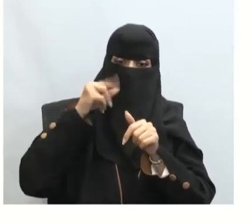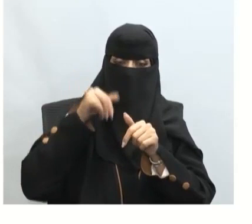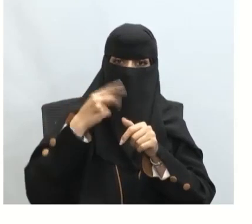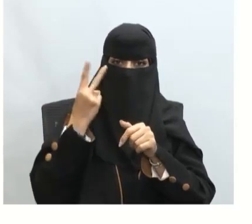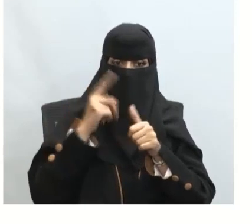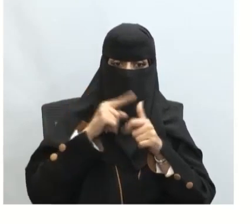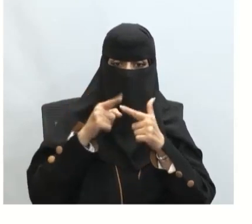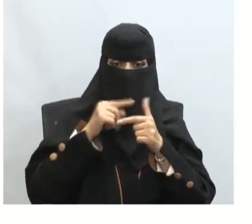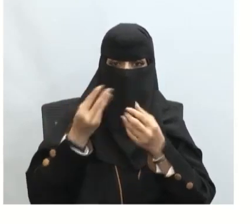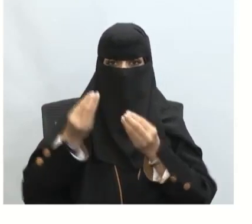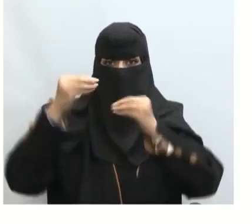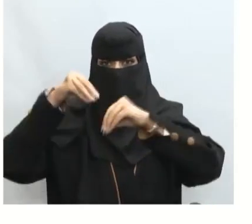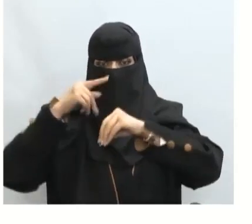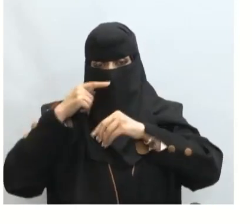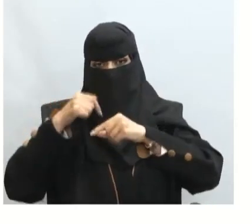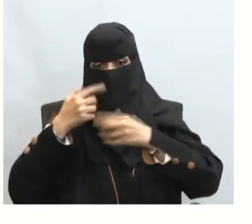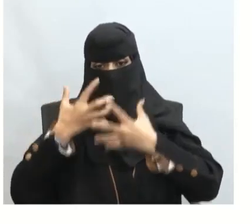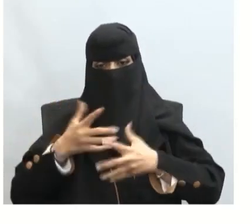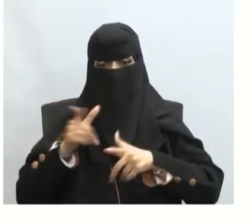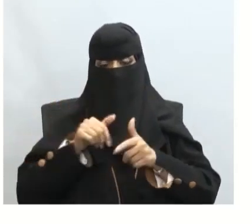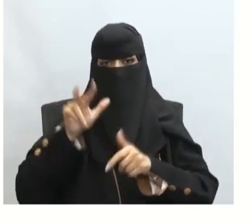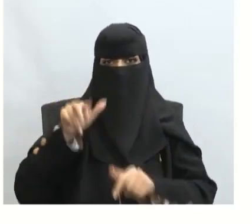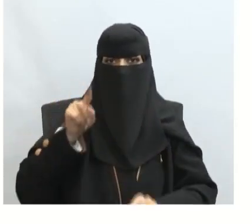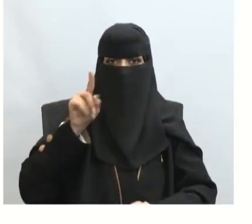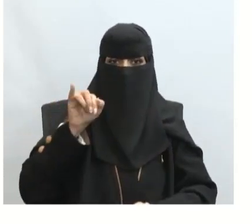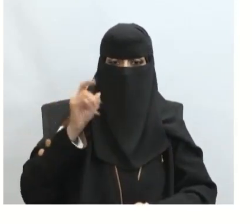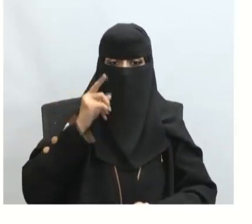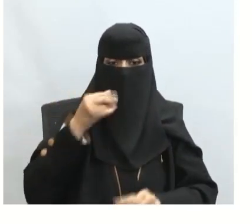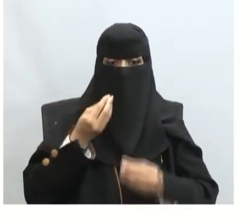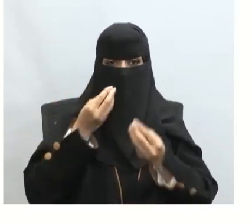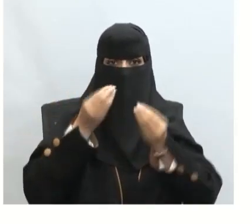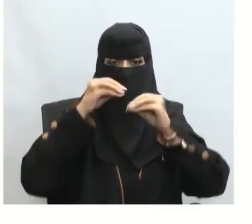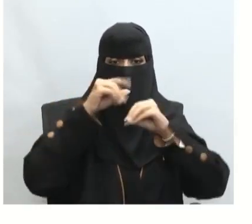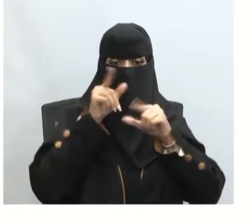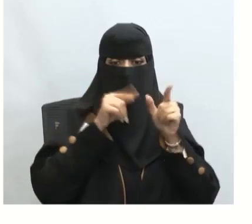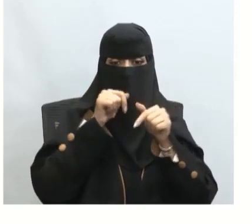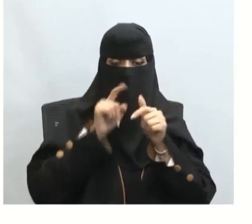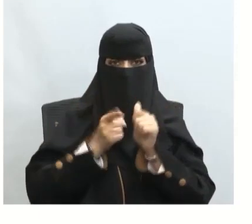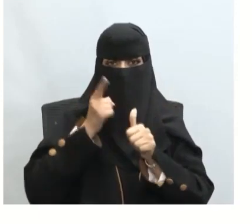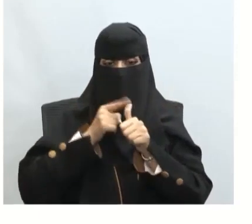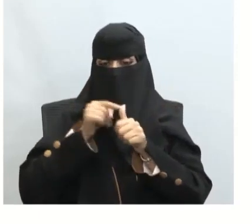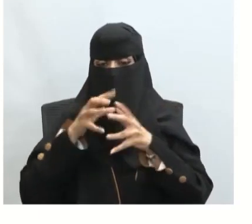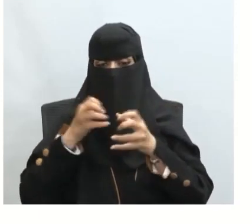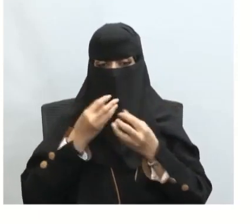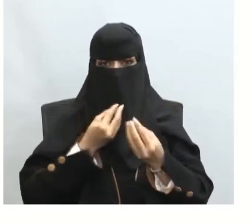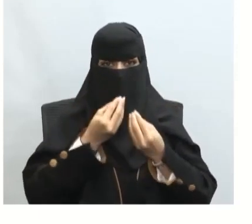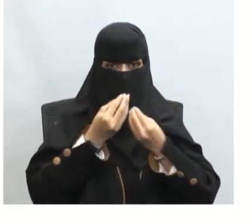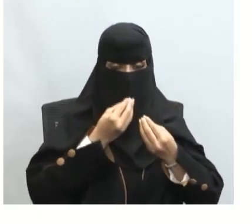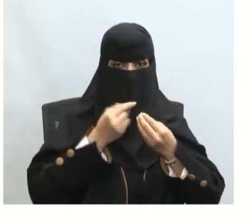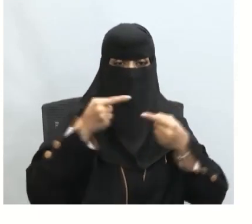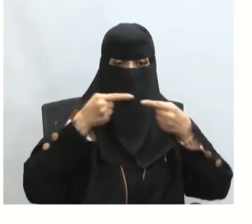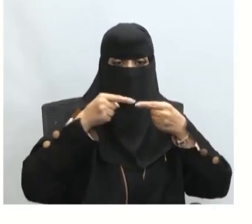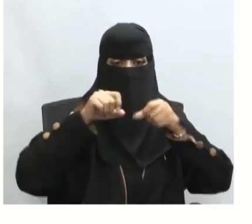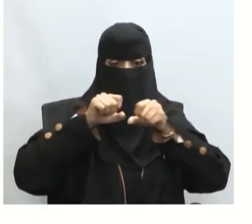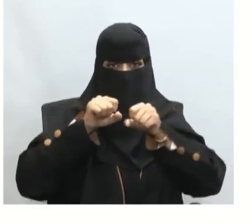نبدا بالاضافه البلمره نوعها بالاضافه اولا تعريفها التفاعل